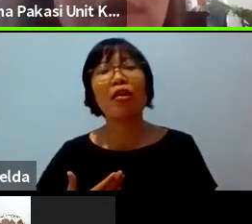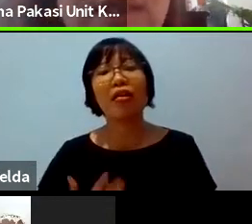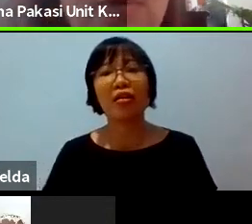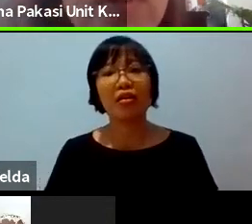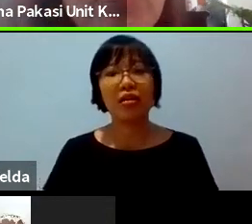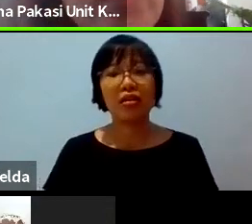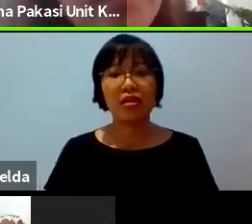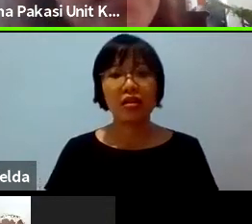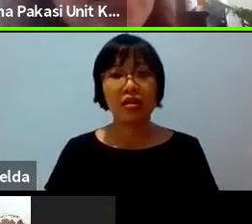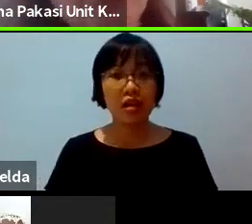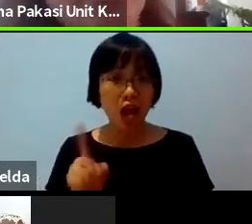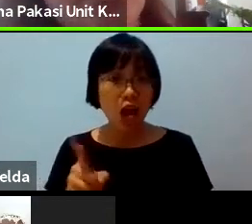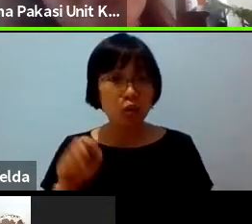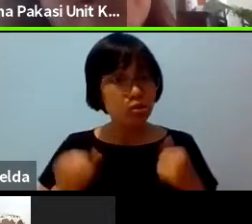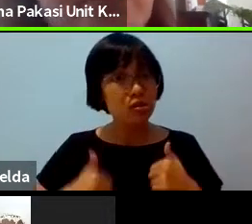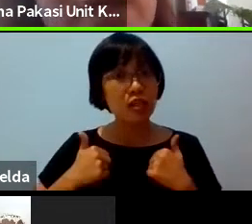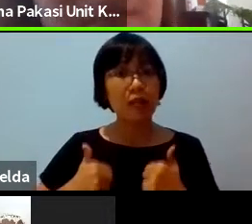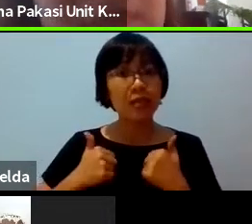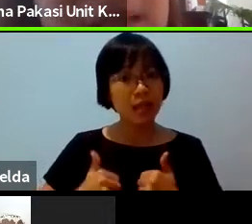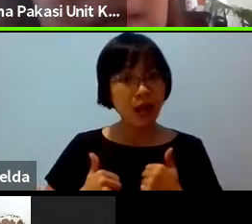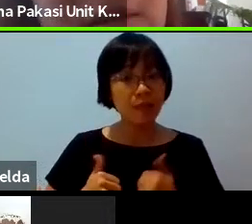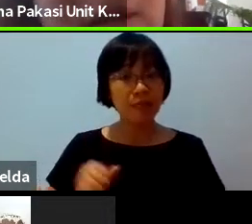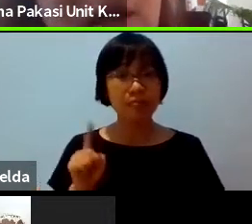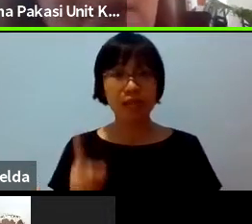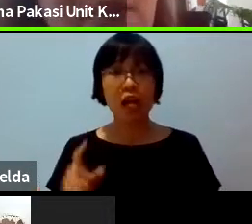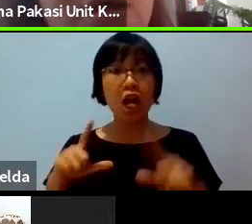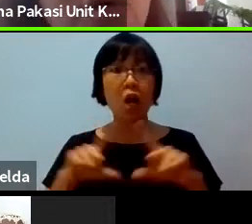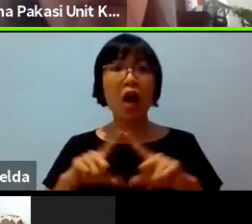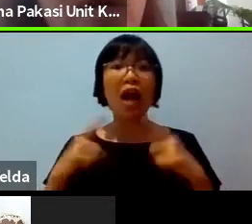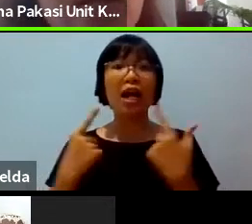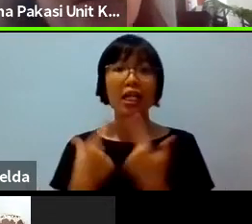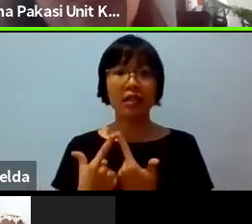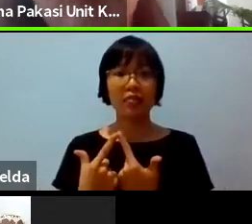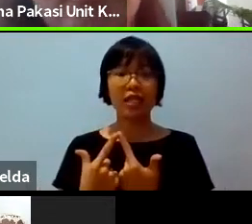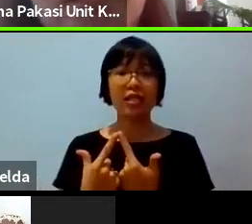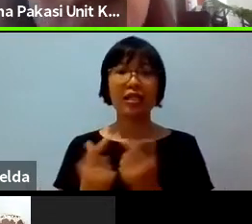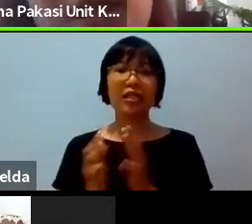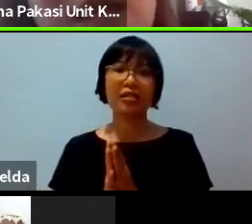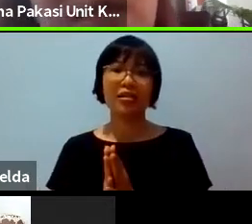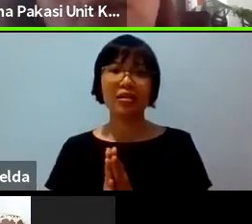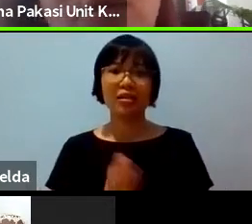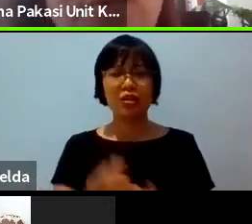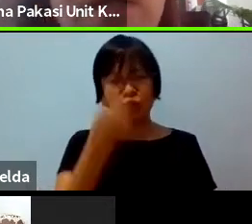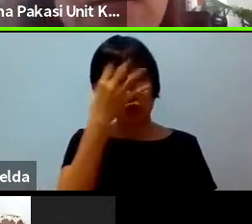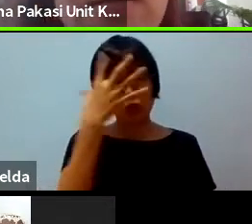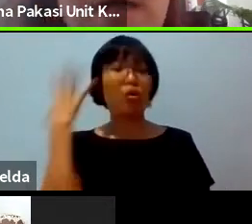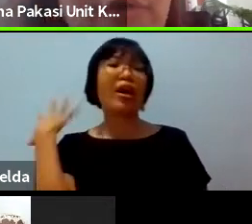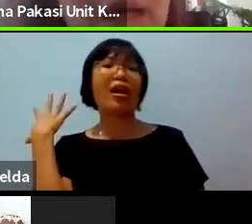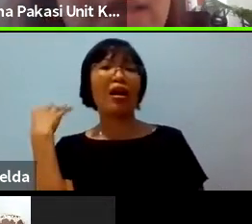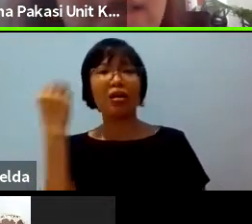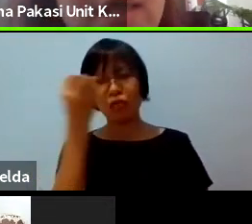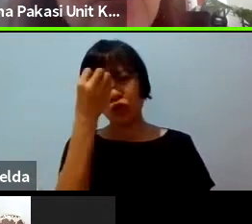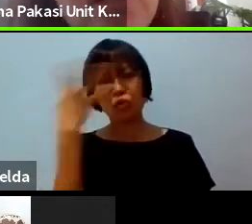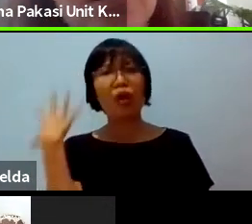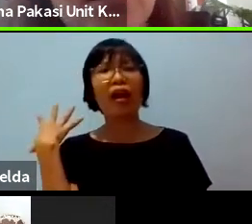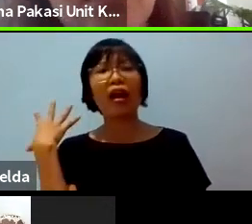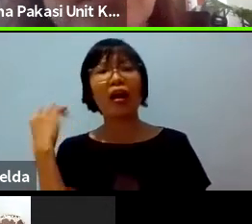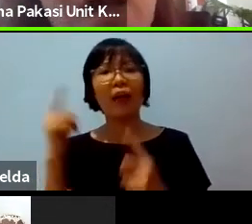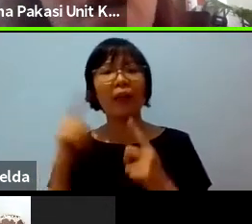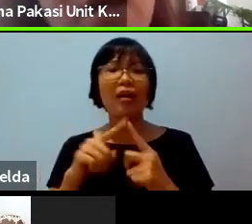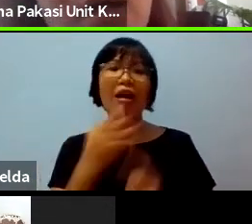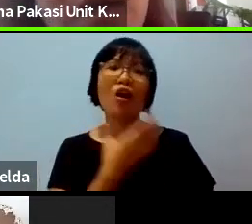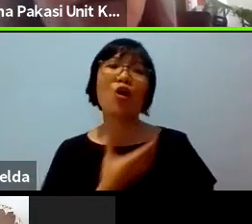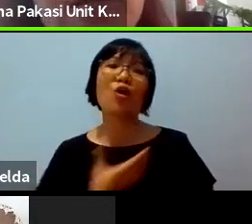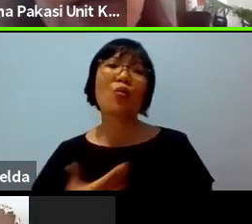juga, konsekuensi-konsekuensi gitu, pendampingan-pendampingan bagi korban. Nah kemudian yang ketiga baru kemudian advokasi gitu ya,